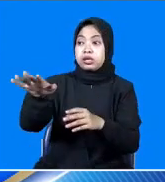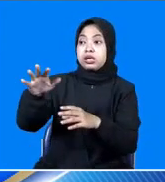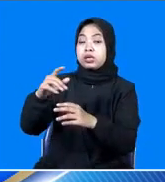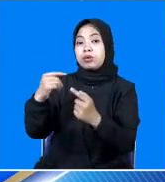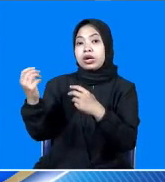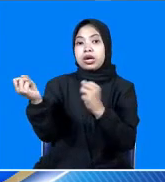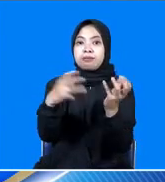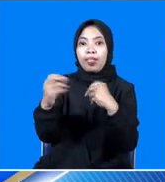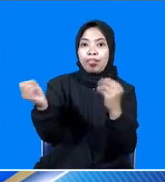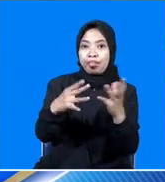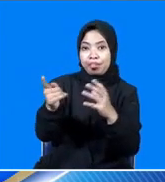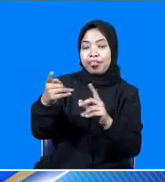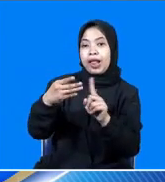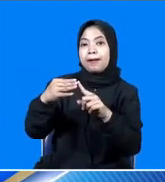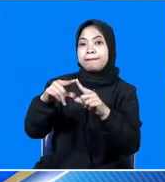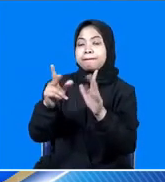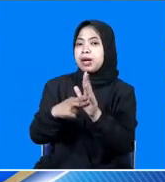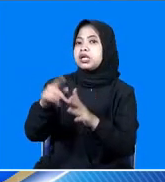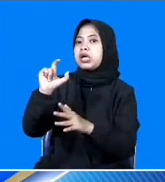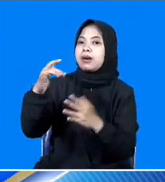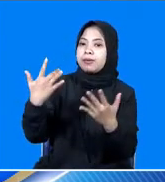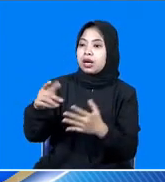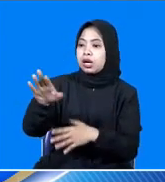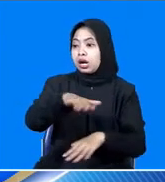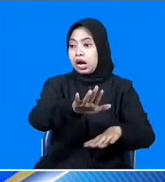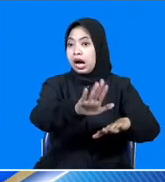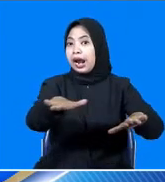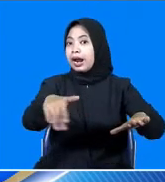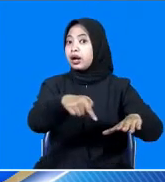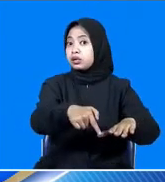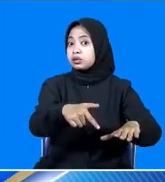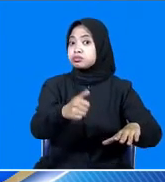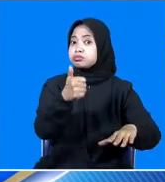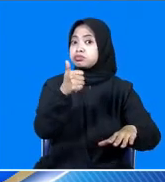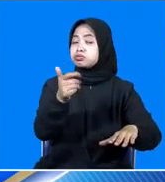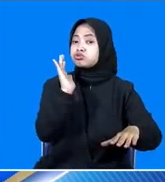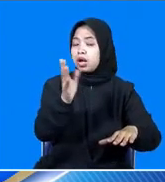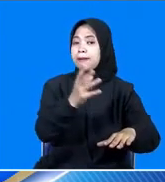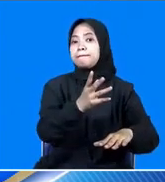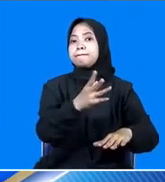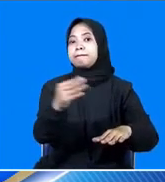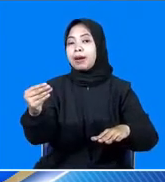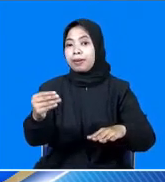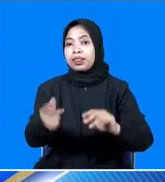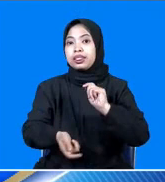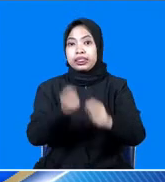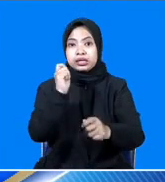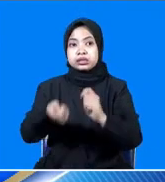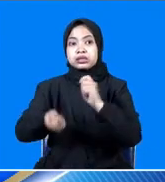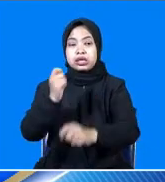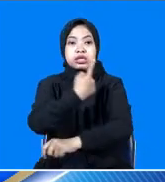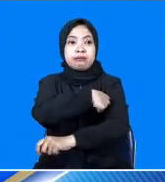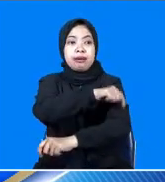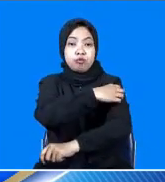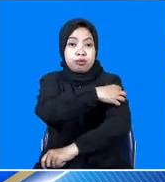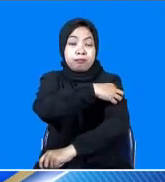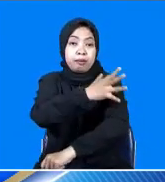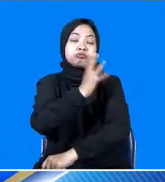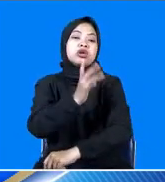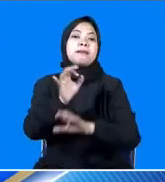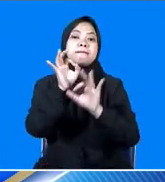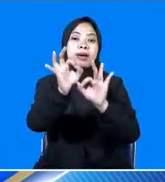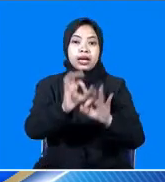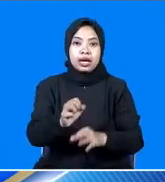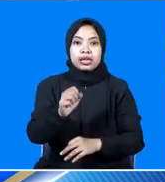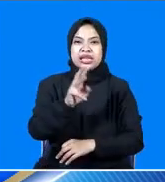berdebat dengan Badan Akreditasi untuk bilang anak-anak saya sudah melalui berbagai macam tes kompetensi di dalam pendidikan